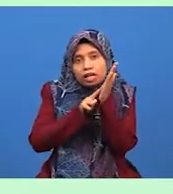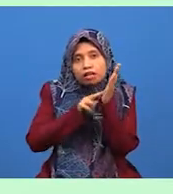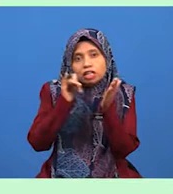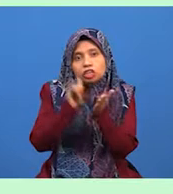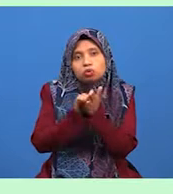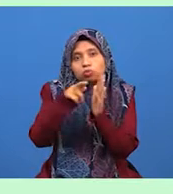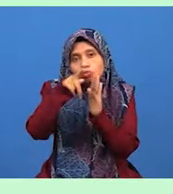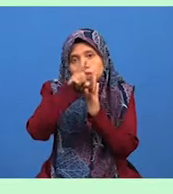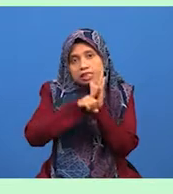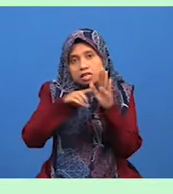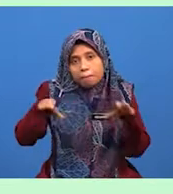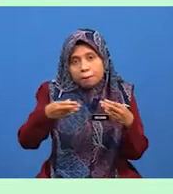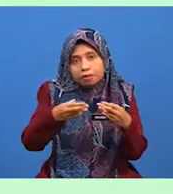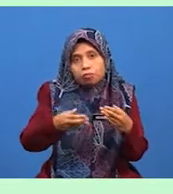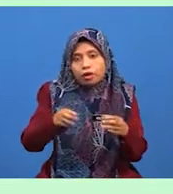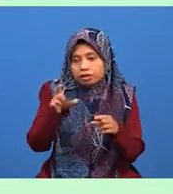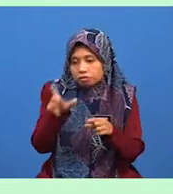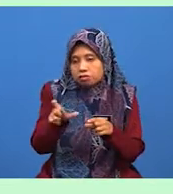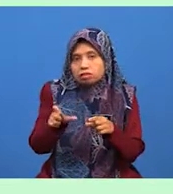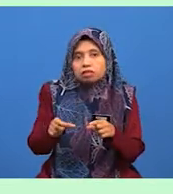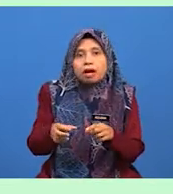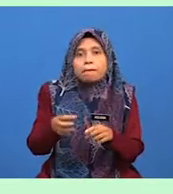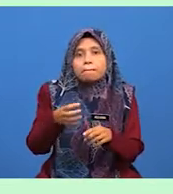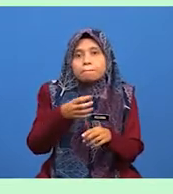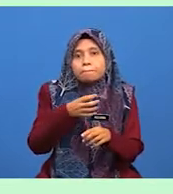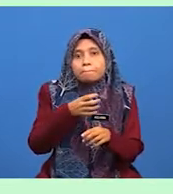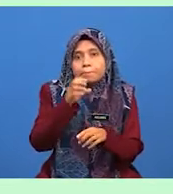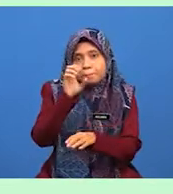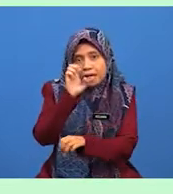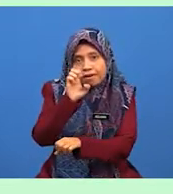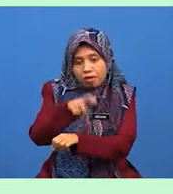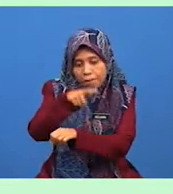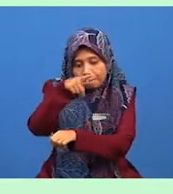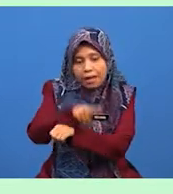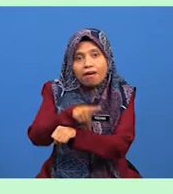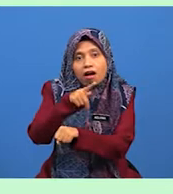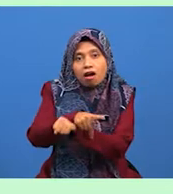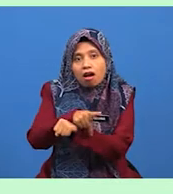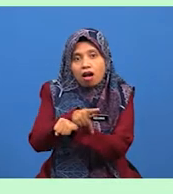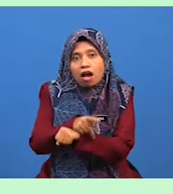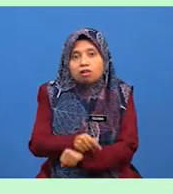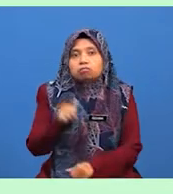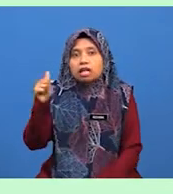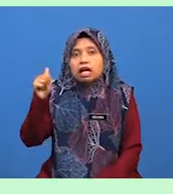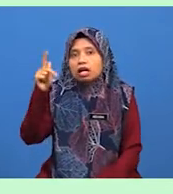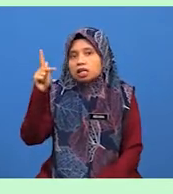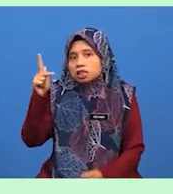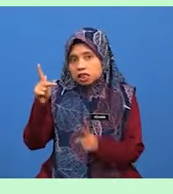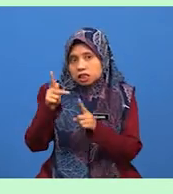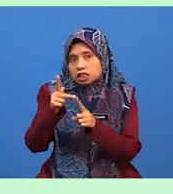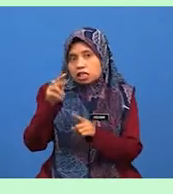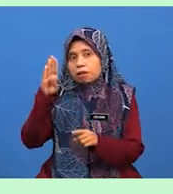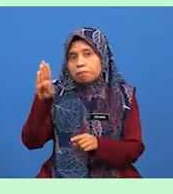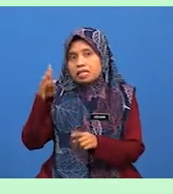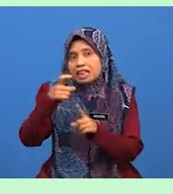diperbuat ruang jawapan Perak. A. Ke. B.